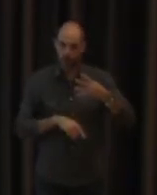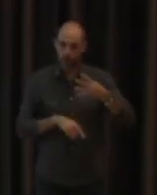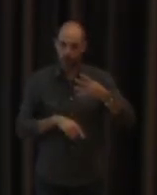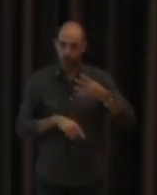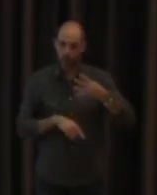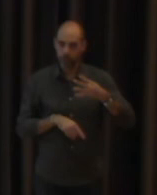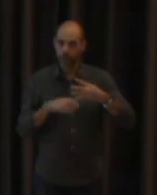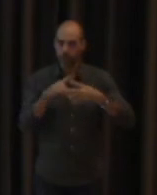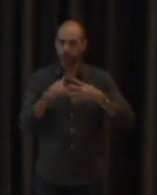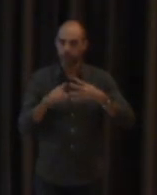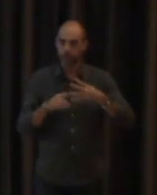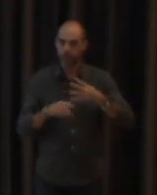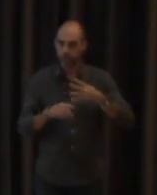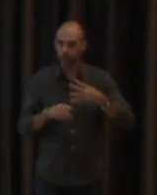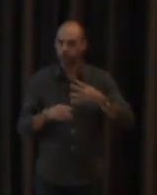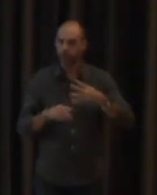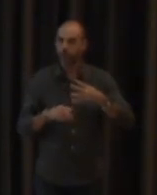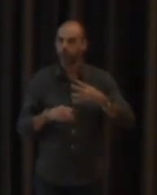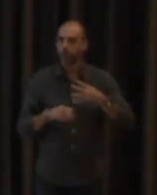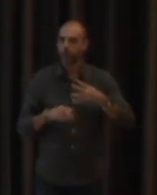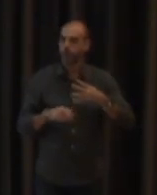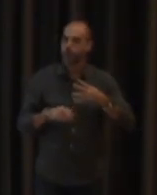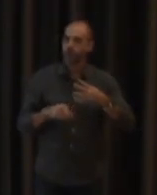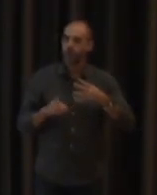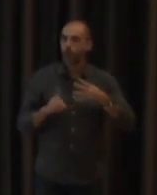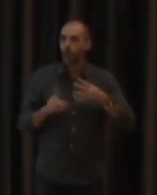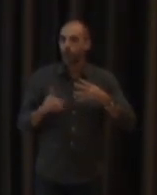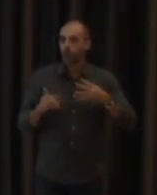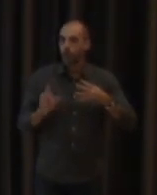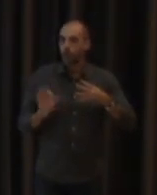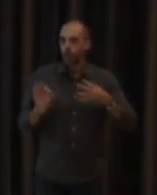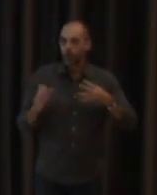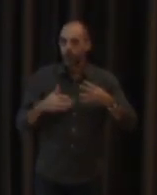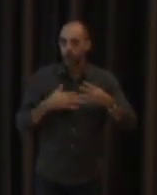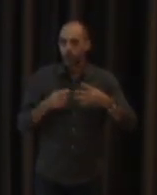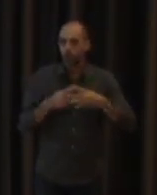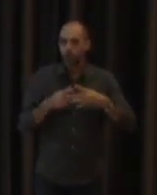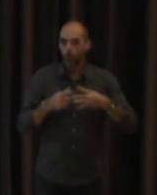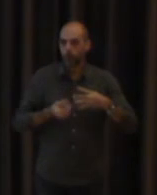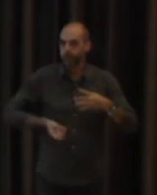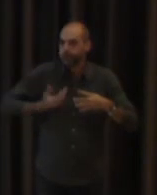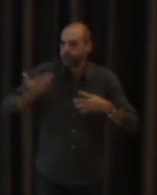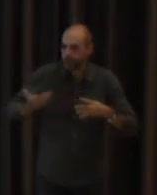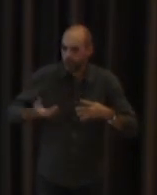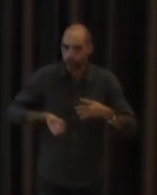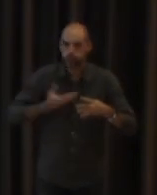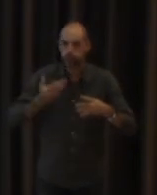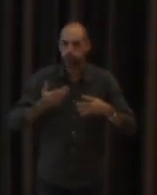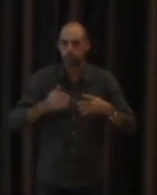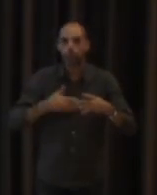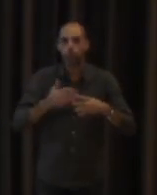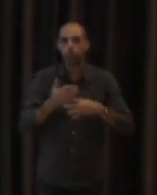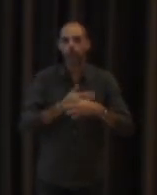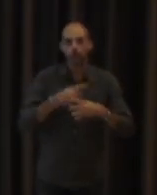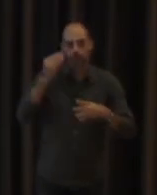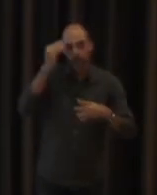aquestes quatre continuacions de la perspectiva no són potser espontànies, no? Pot ser que algun de vosaltres no les digui